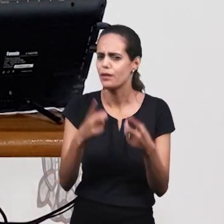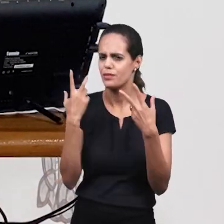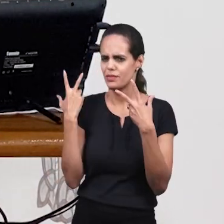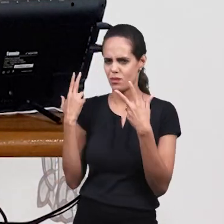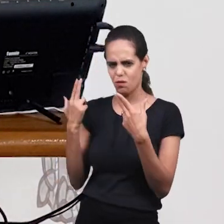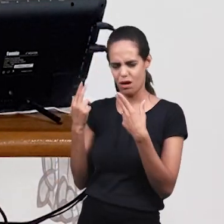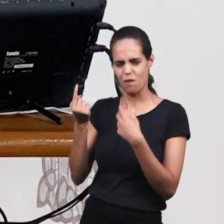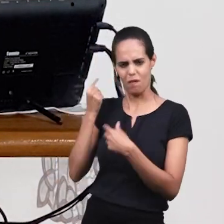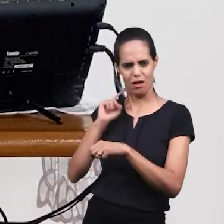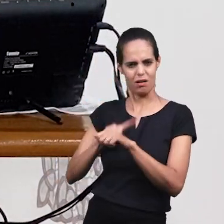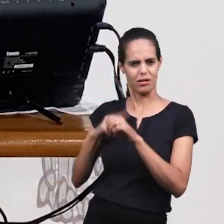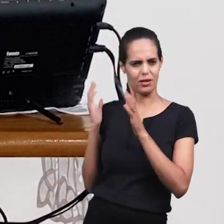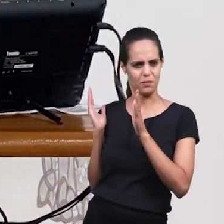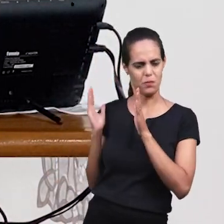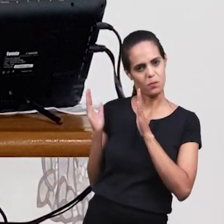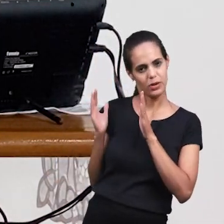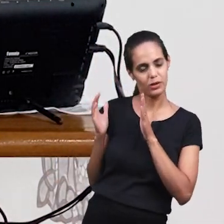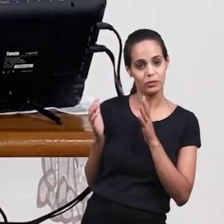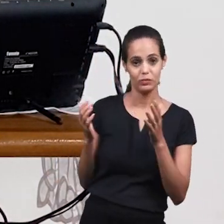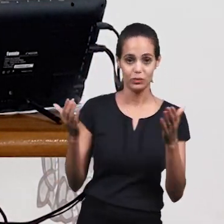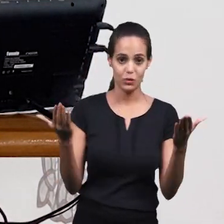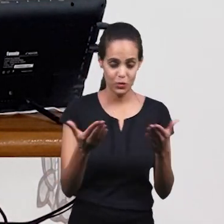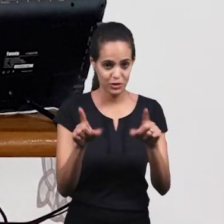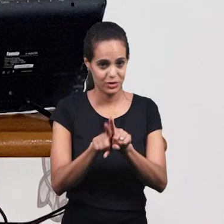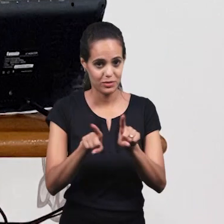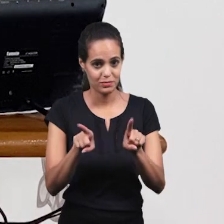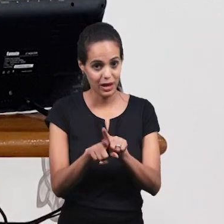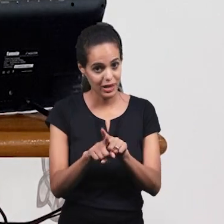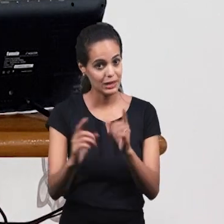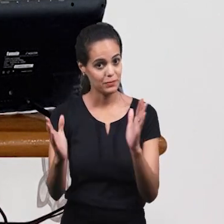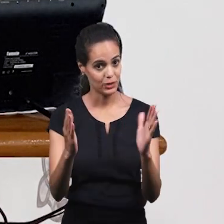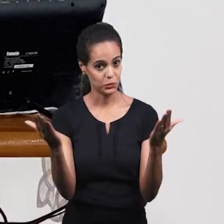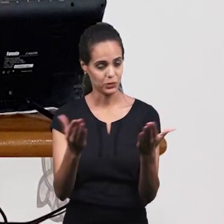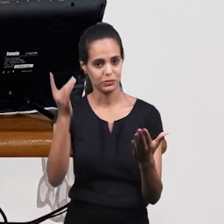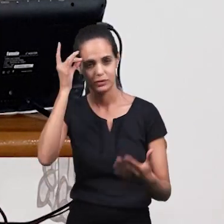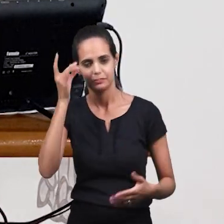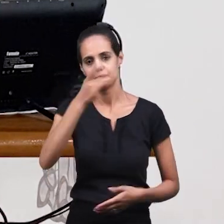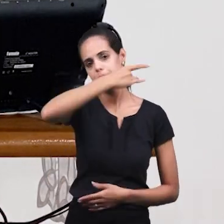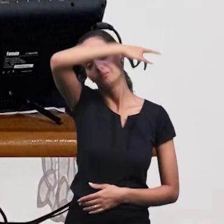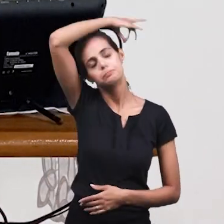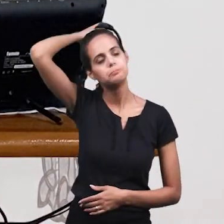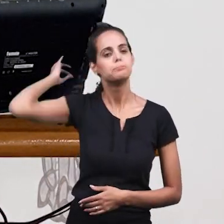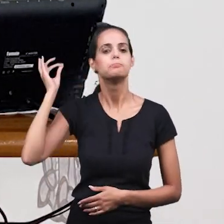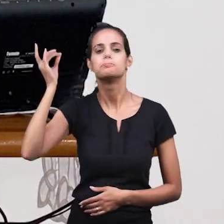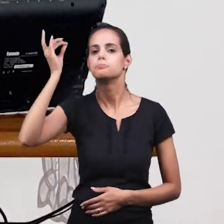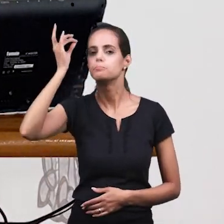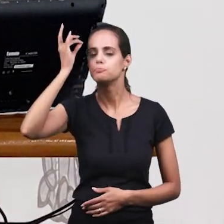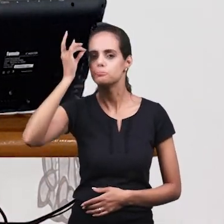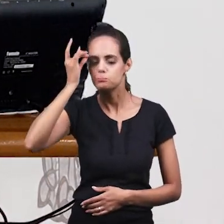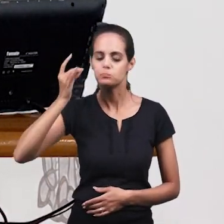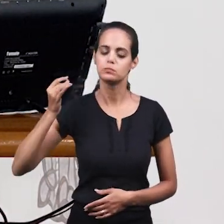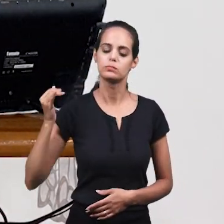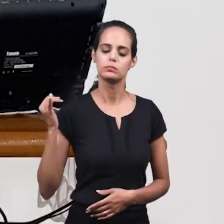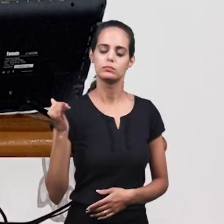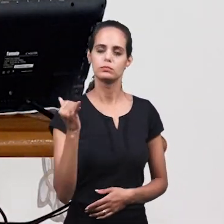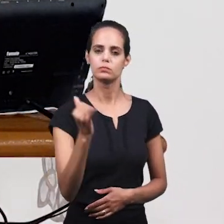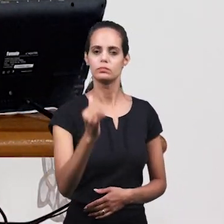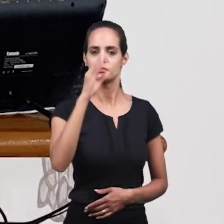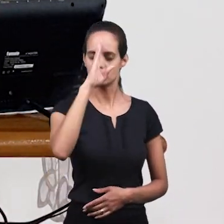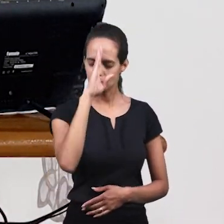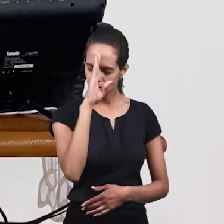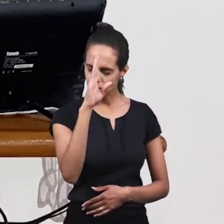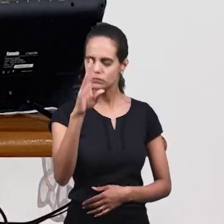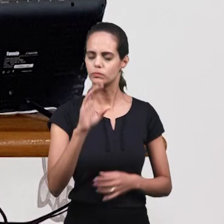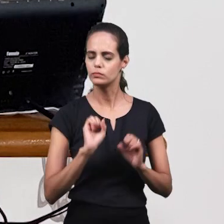Saint-Esprit, il intensifie sa voix au milieu de ses serviteurs, au milieu de son Église, avec un message de consolation